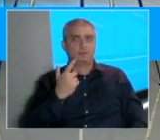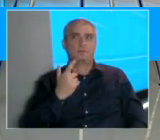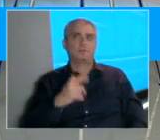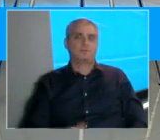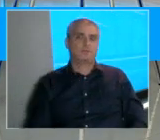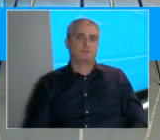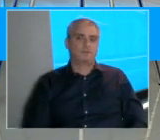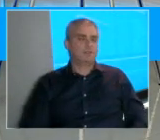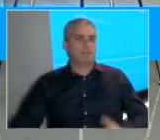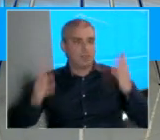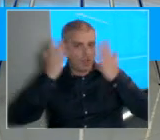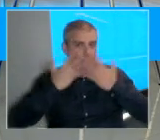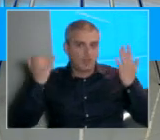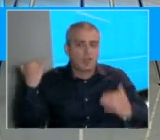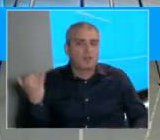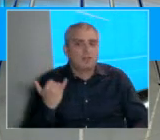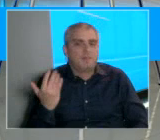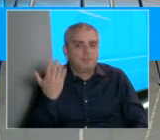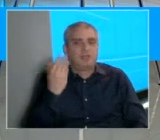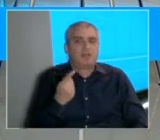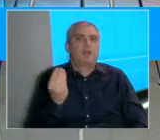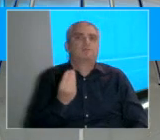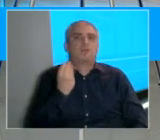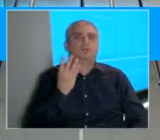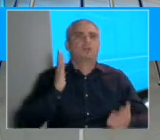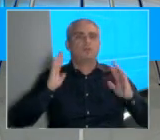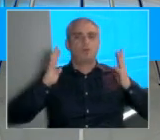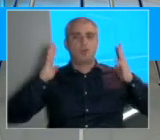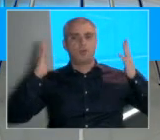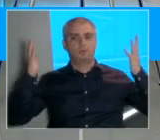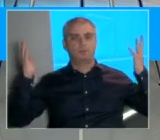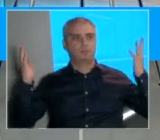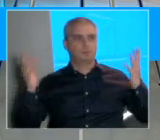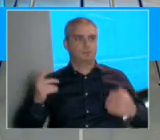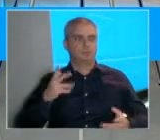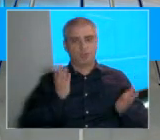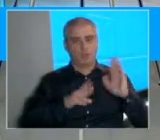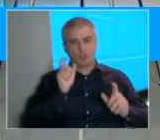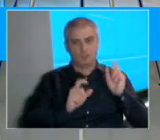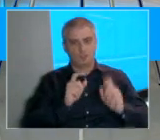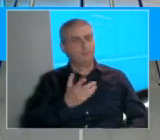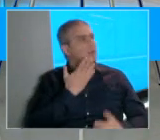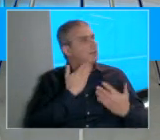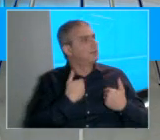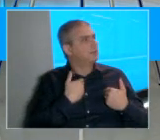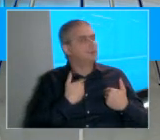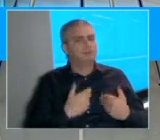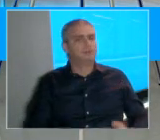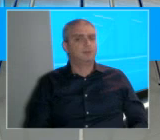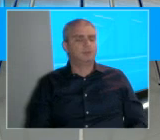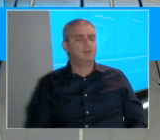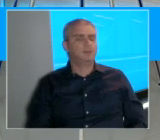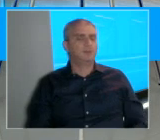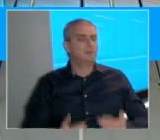זה לא הפתעה גדולה, זה תמיד היה משהו מאוד חמור שהורג אנשים, ולצערי לציבור שנגיע לחוק.